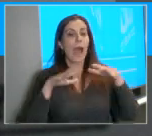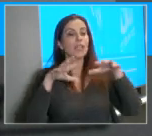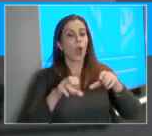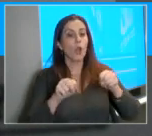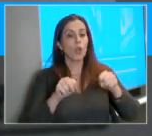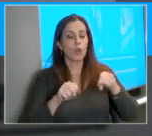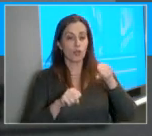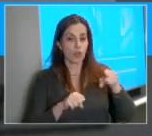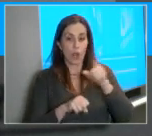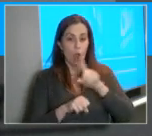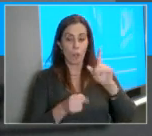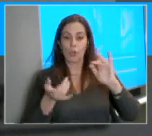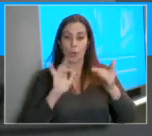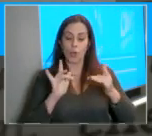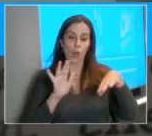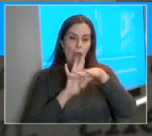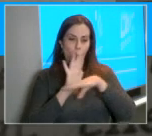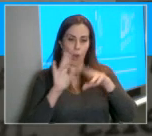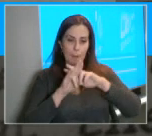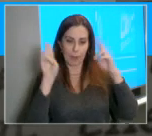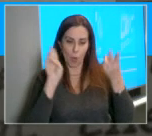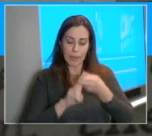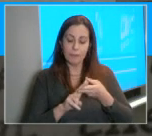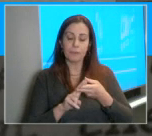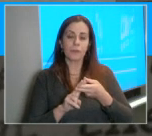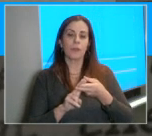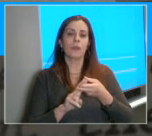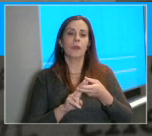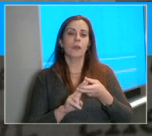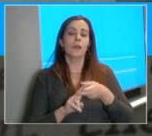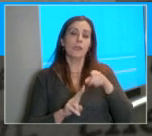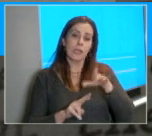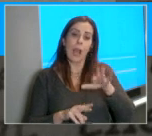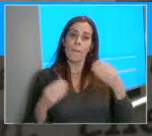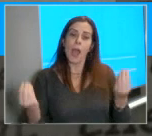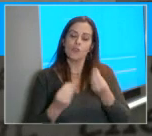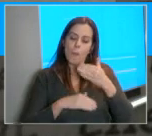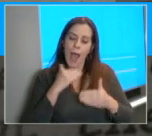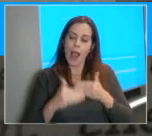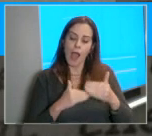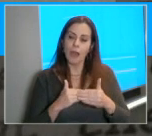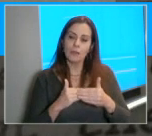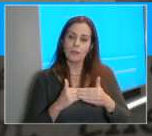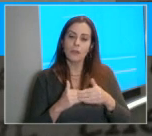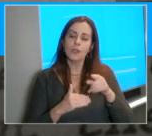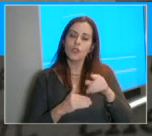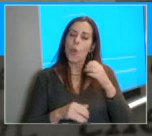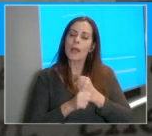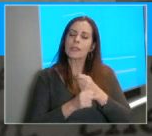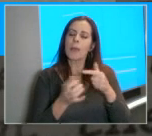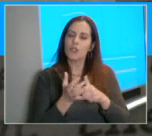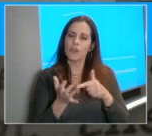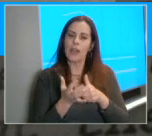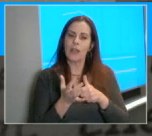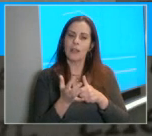ההתנחלויות ועל כך שהן לא מנוגדות אולי לחוק הבינלאומי, זה גם איזשהו מהלך שהוא עשה כדי